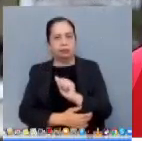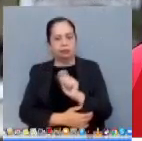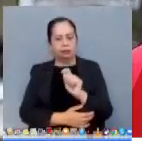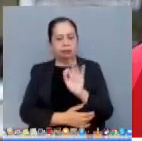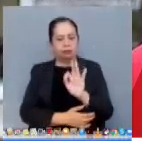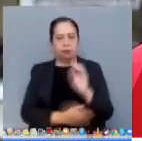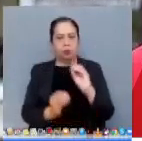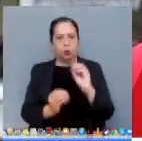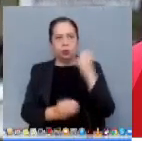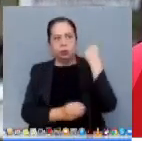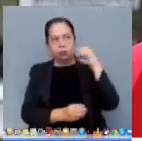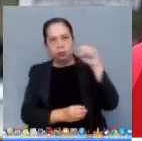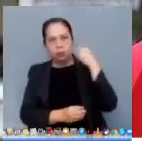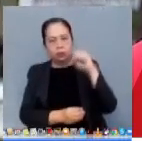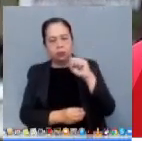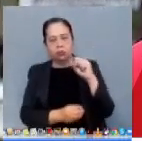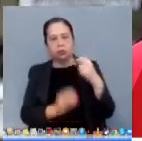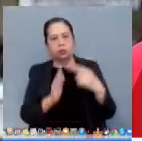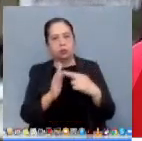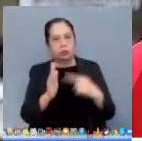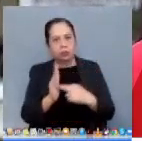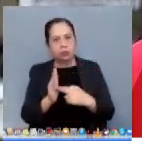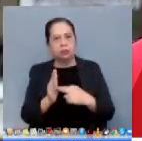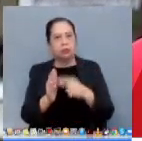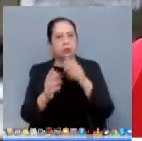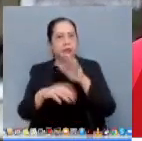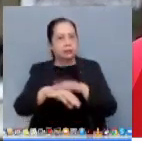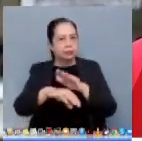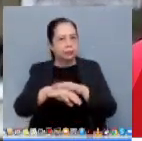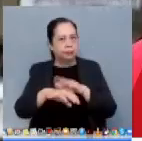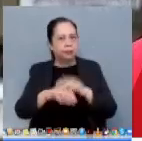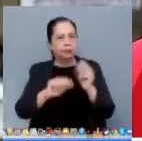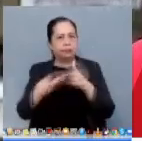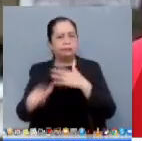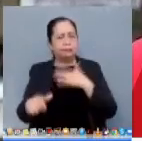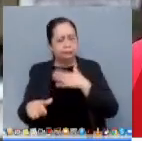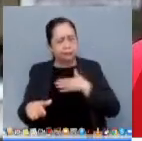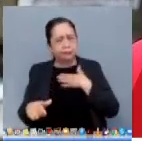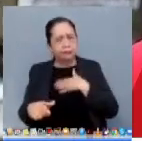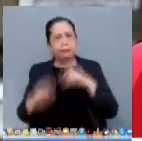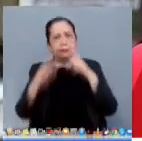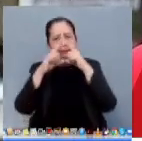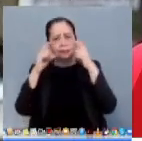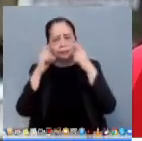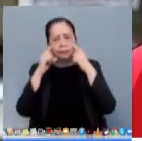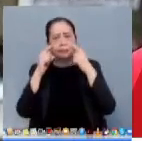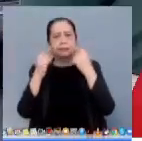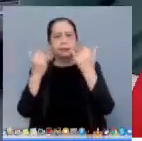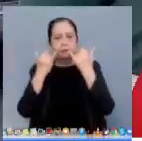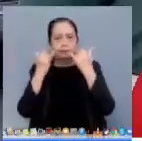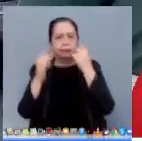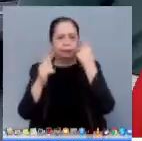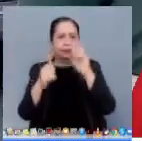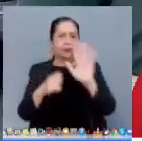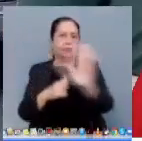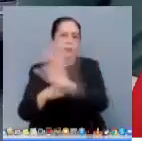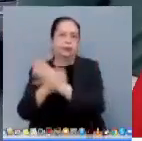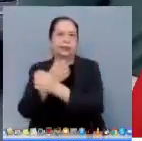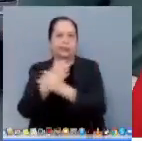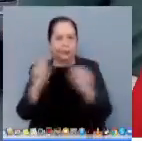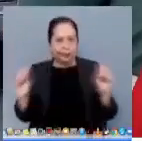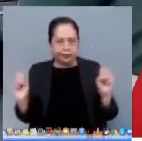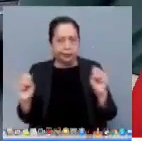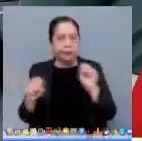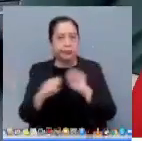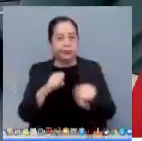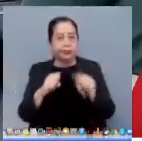na anumang regulasyon. E ang paalala ko sa lahat, magsuot po tayo ng face mask. Ito po ay para sa kaligtasan ng bawat isa upang tayo magkaroon ng